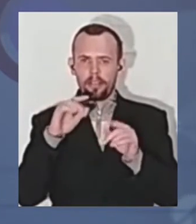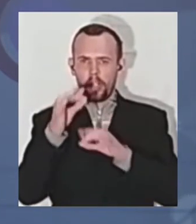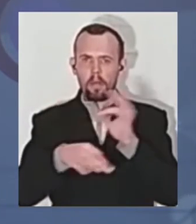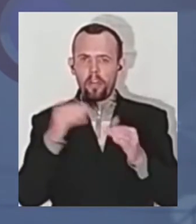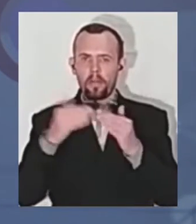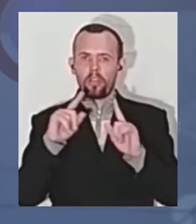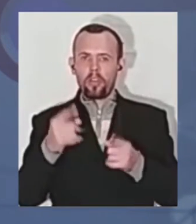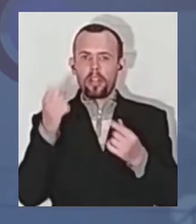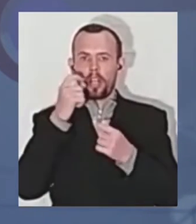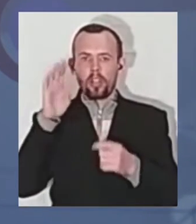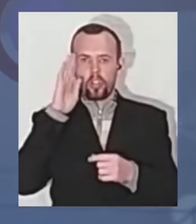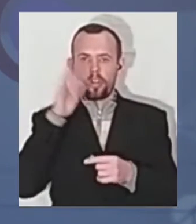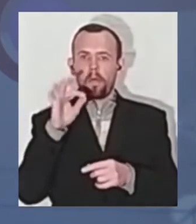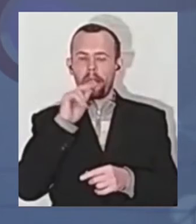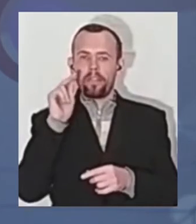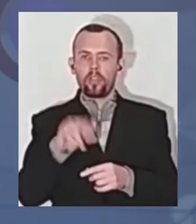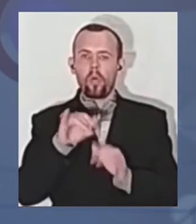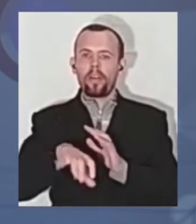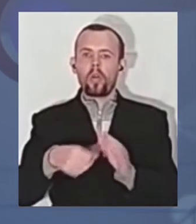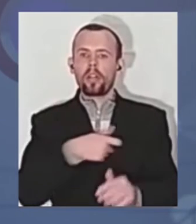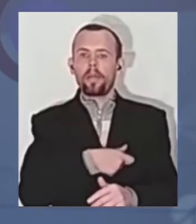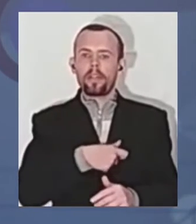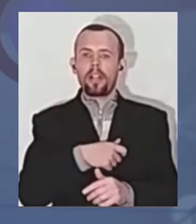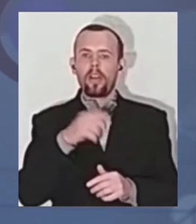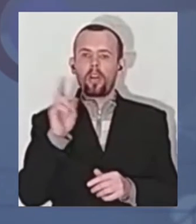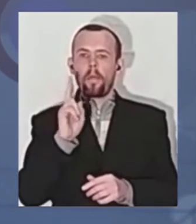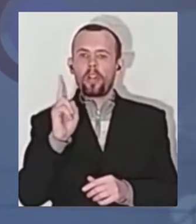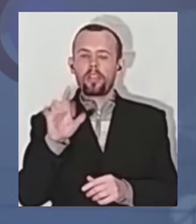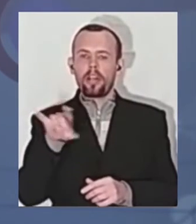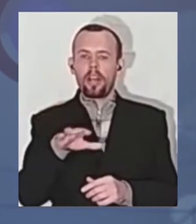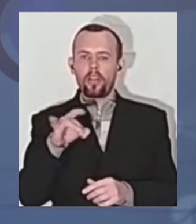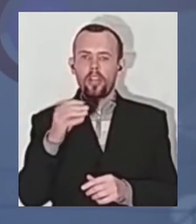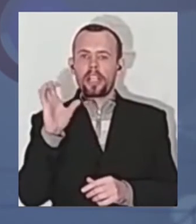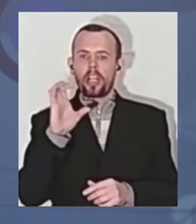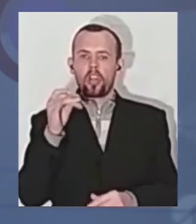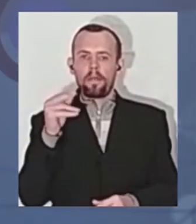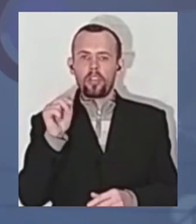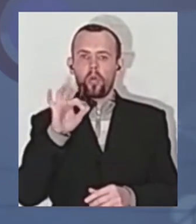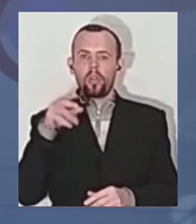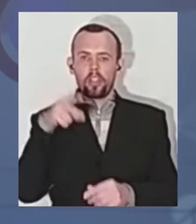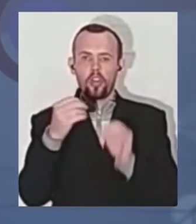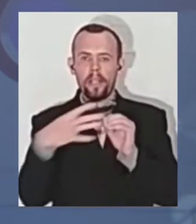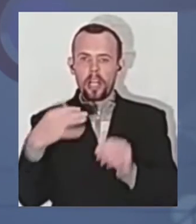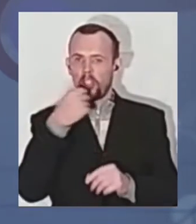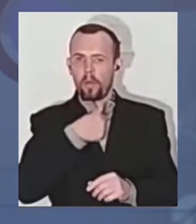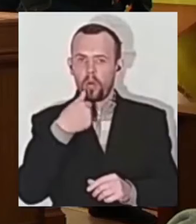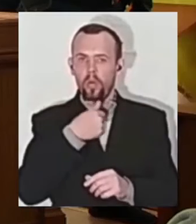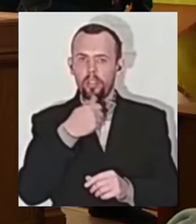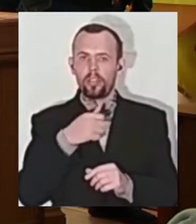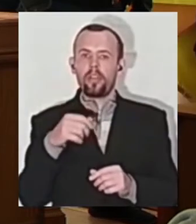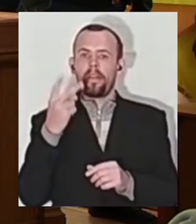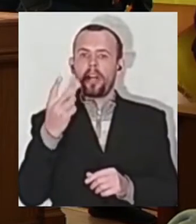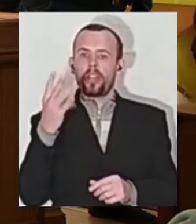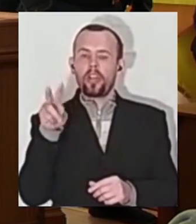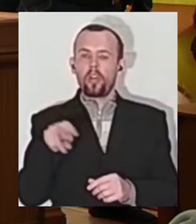Нагадаю, чоловіків обвинувачують у викраденні депутата Комінтернівської районної ради Сергія Щербича у 2015 році. 23 лютого